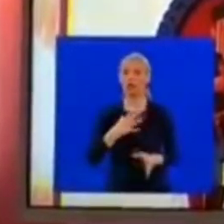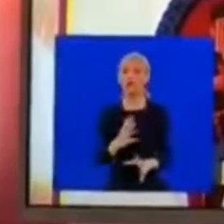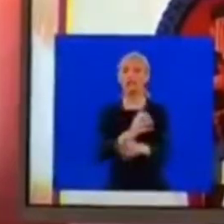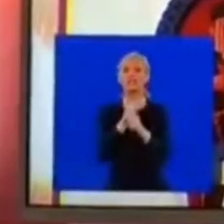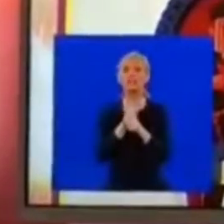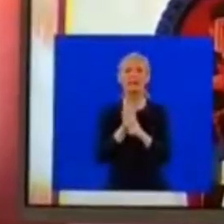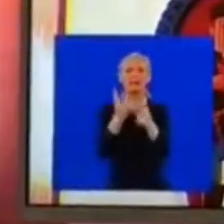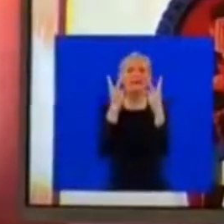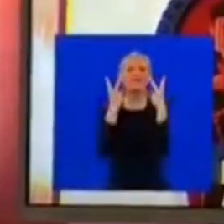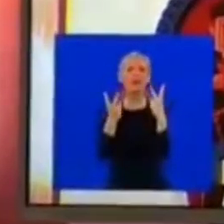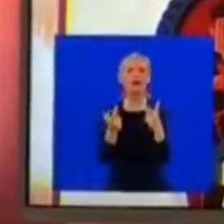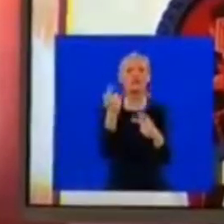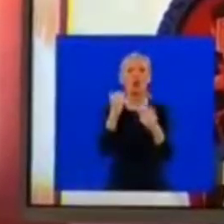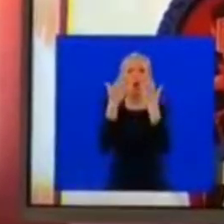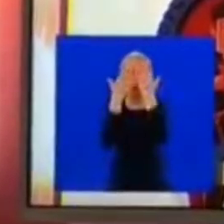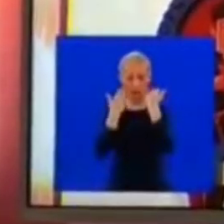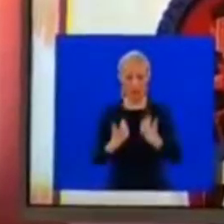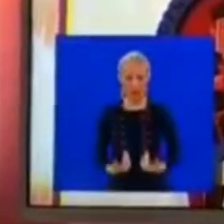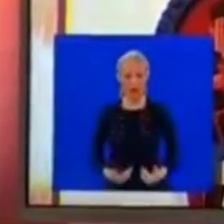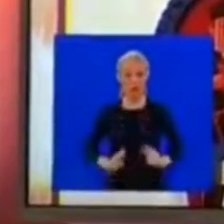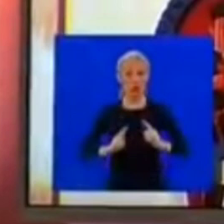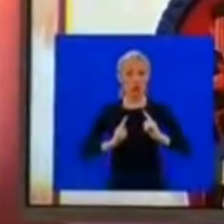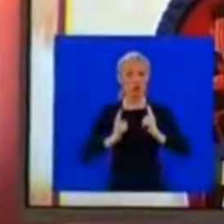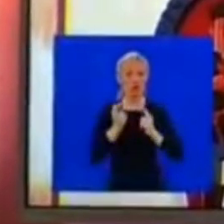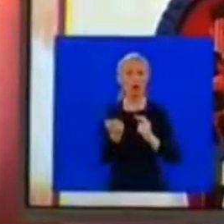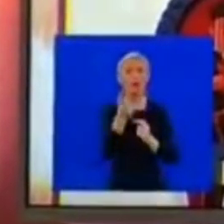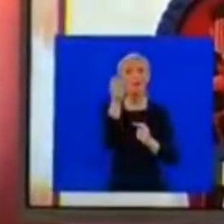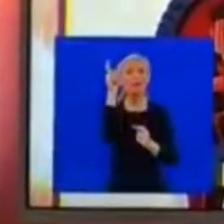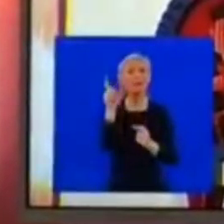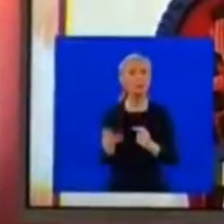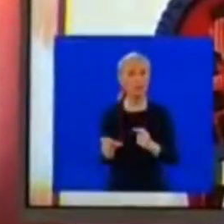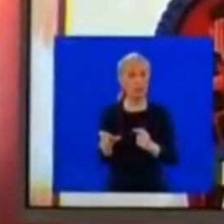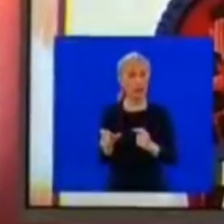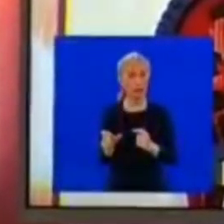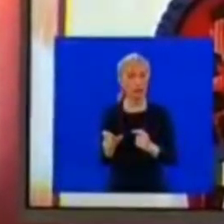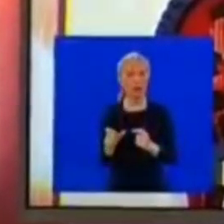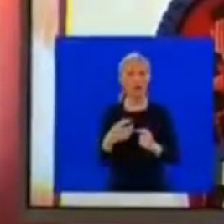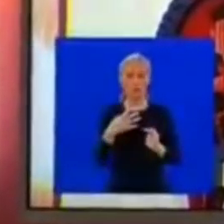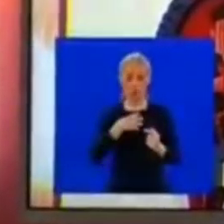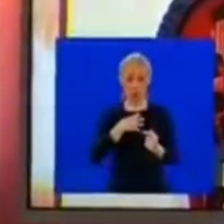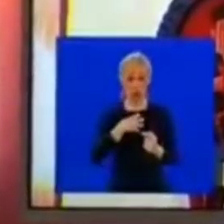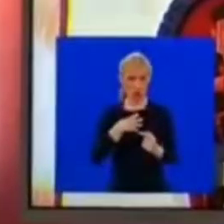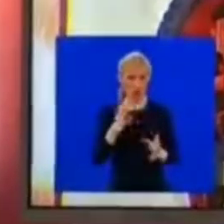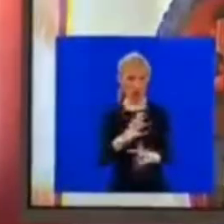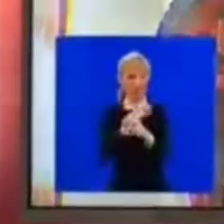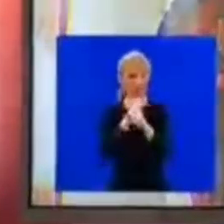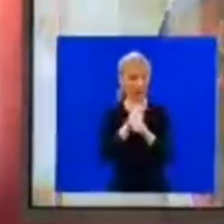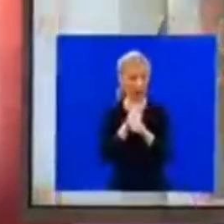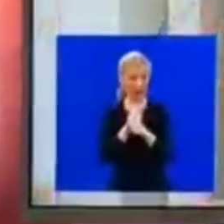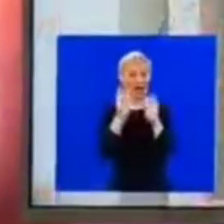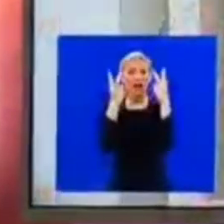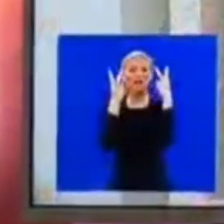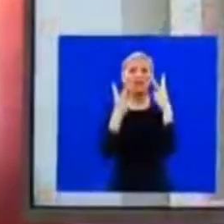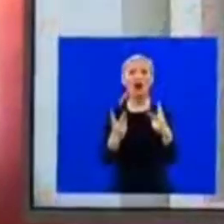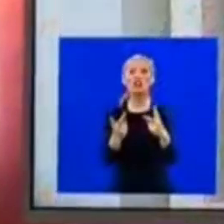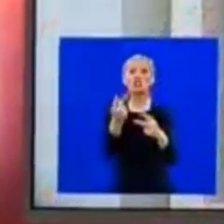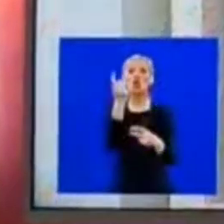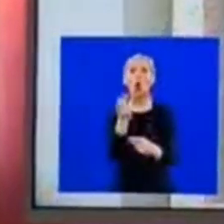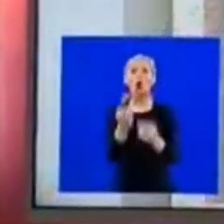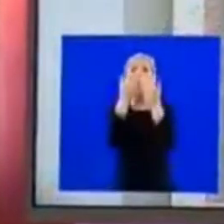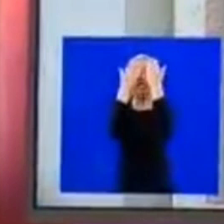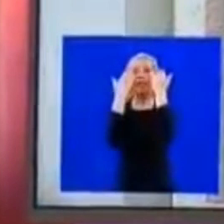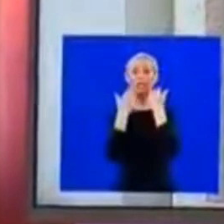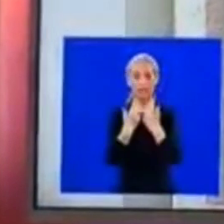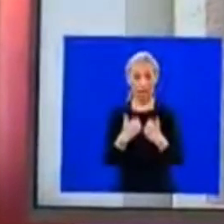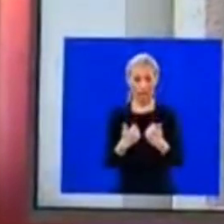stada važniji od tjelesnog života pastira, duhovni spas stada važniji od tjelesnog